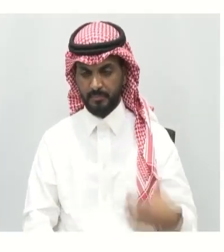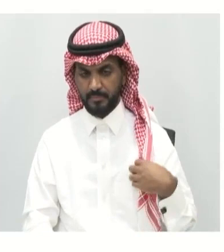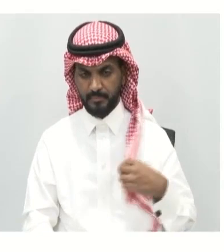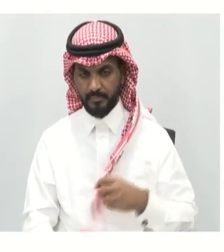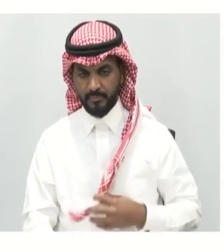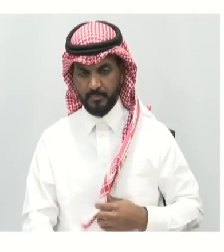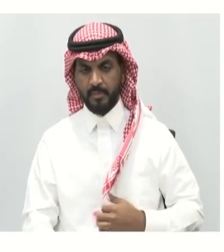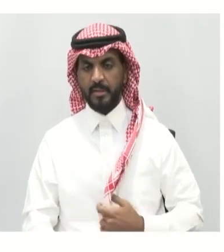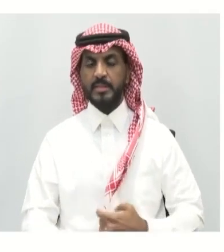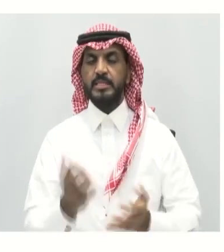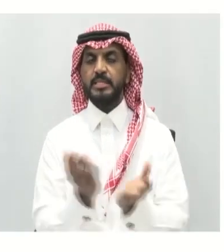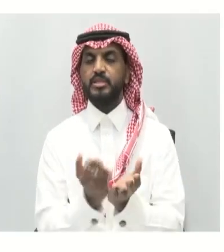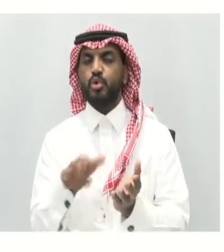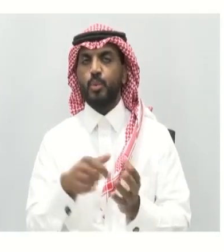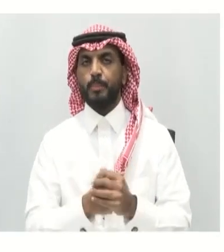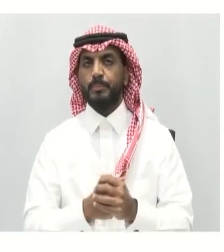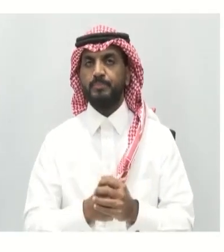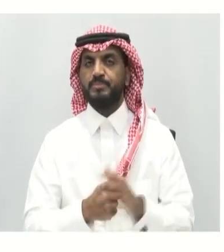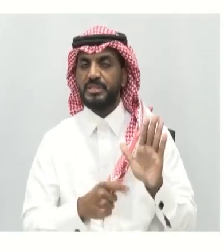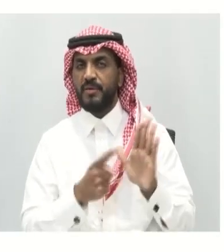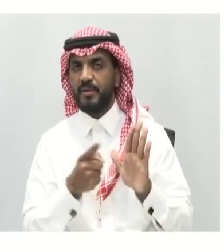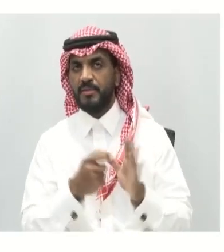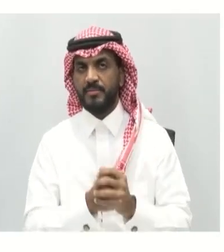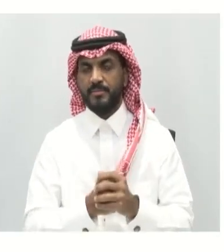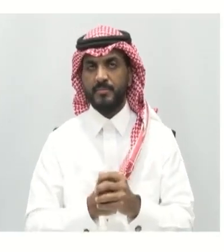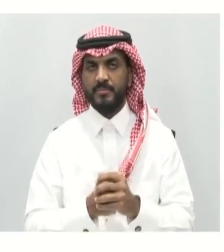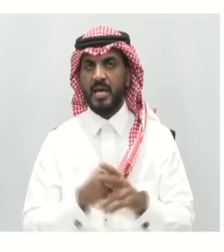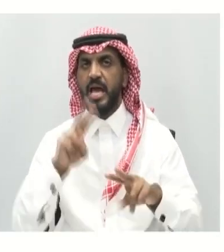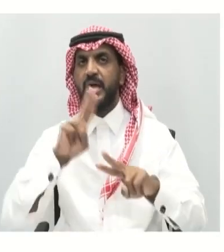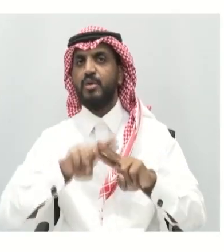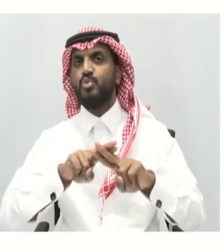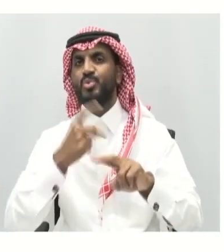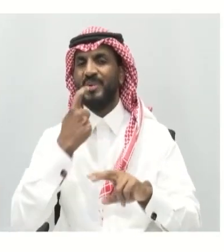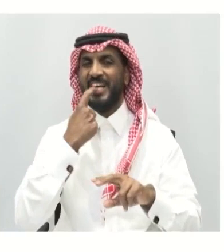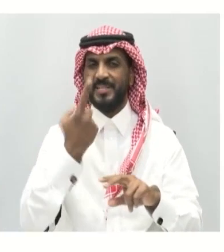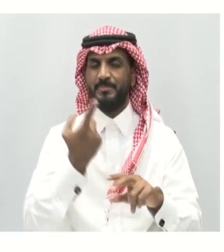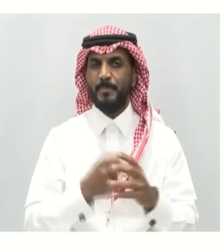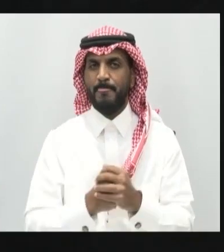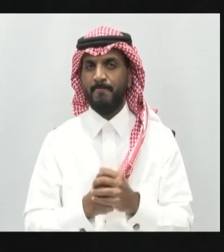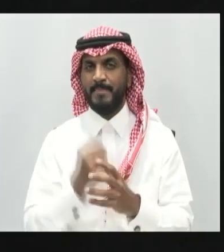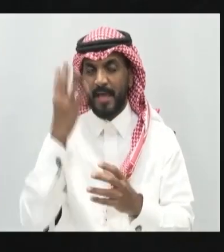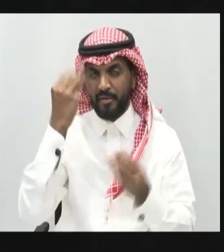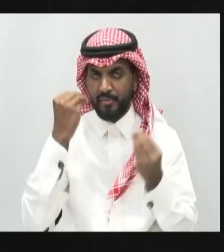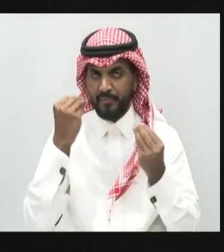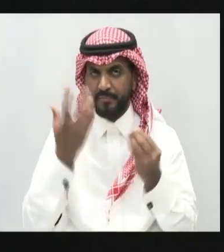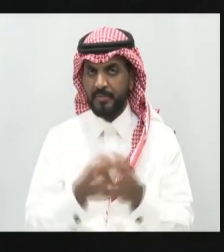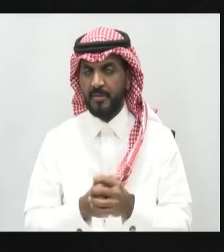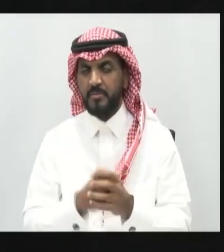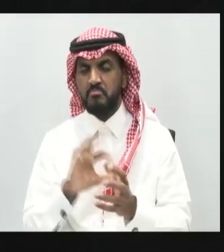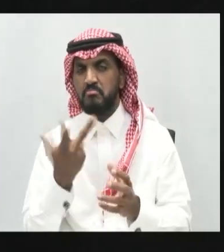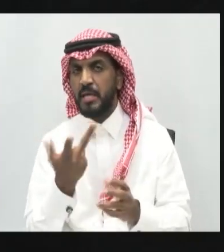درسنا اليوم بيكون به الصفحه نتكلم عن النجوم بنتعرف ما